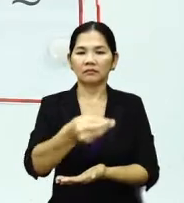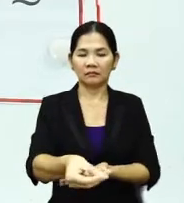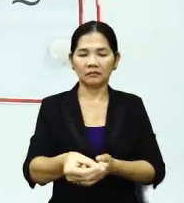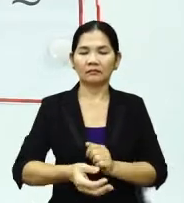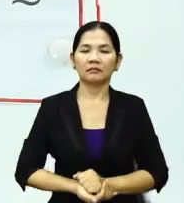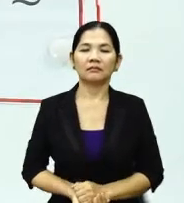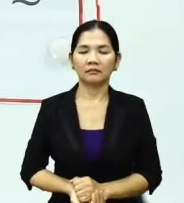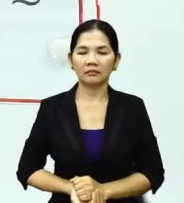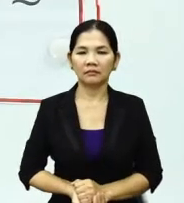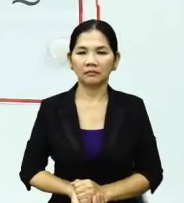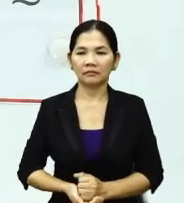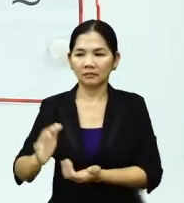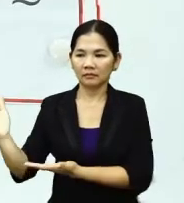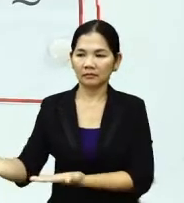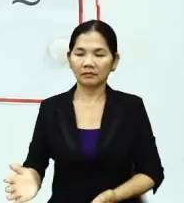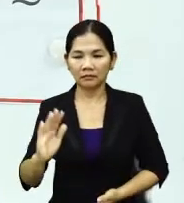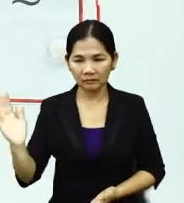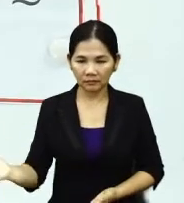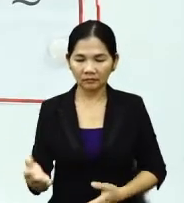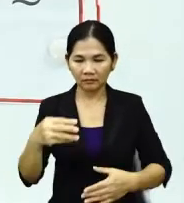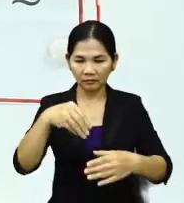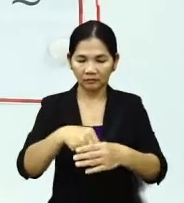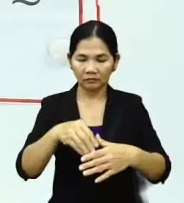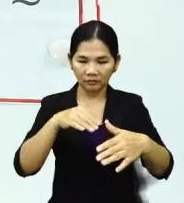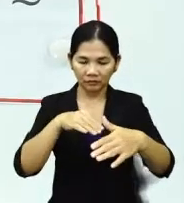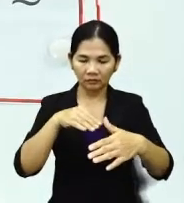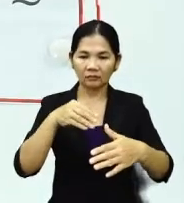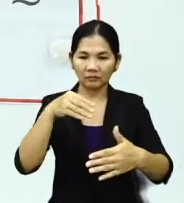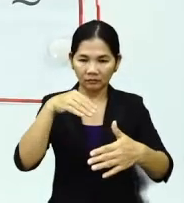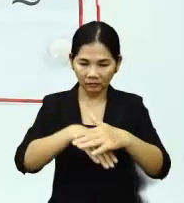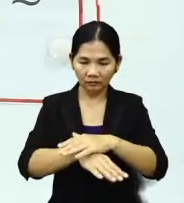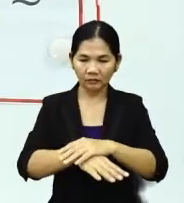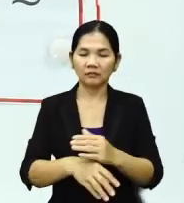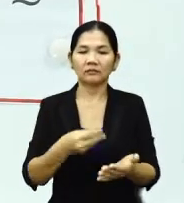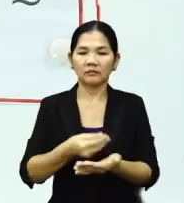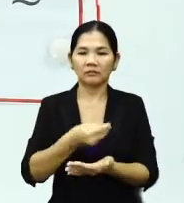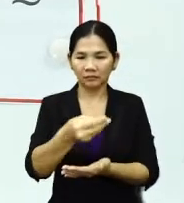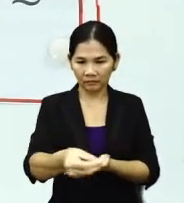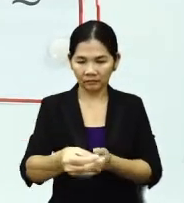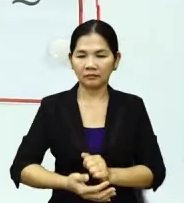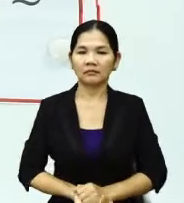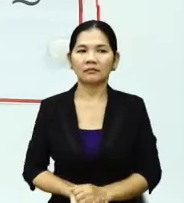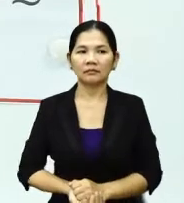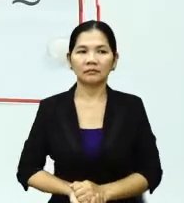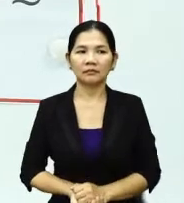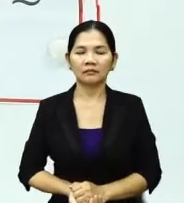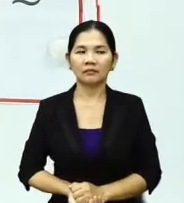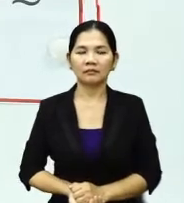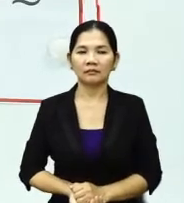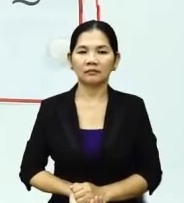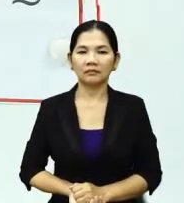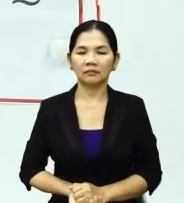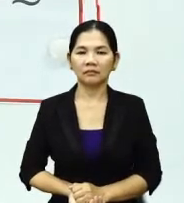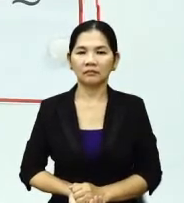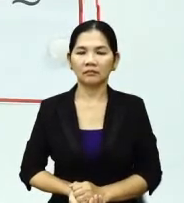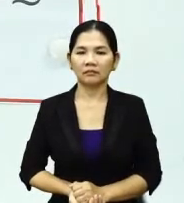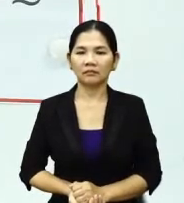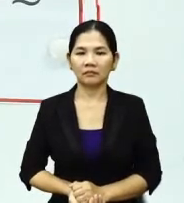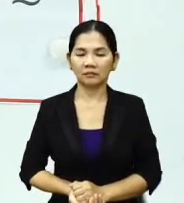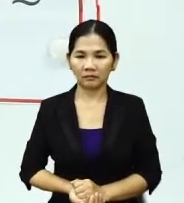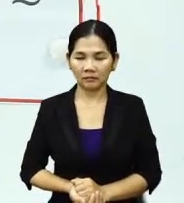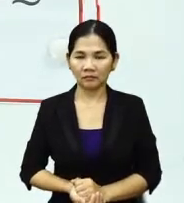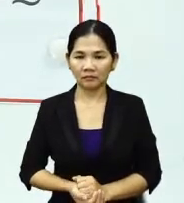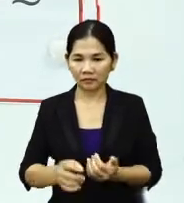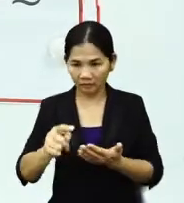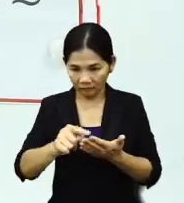chà ăn chén nhiều chỗ tình chà là nếu dân bán chà cho rúm chà cầm